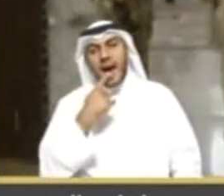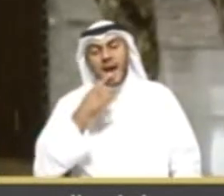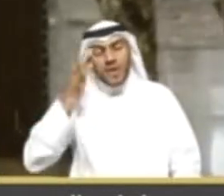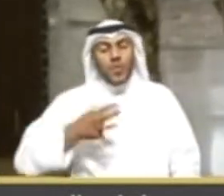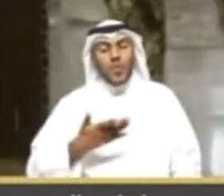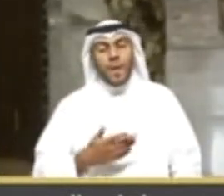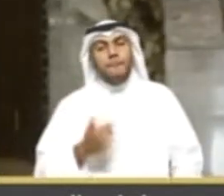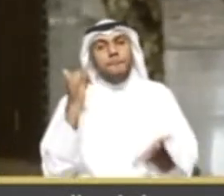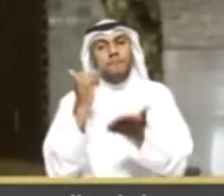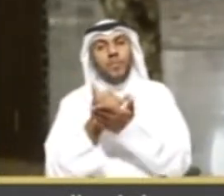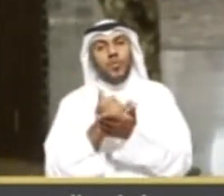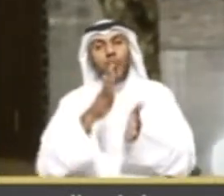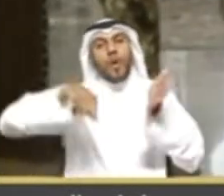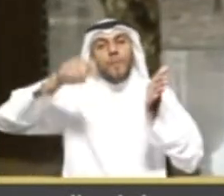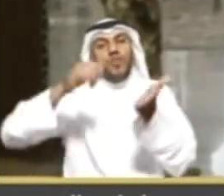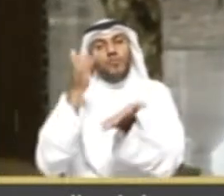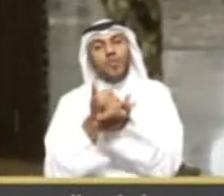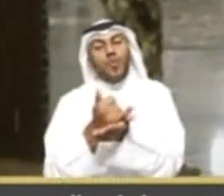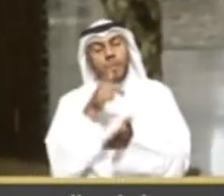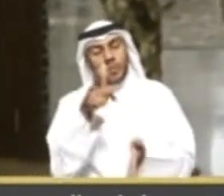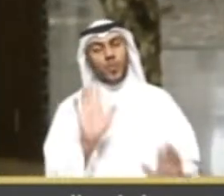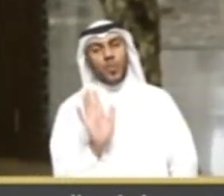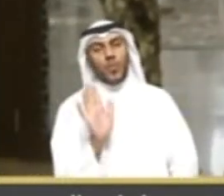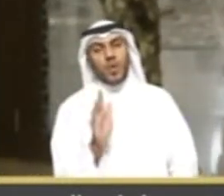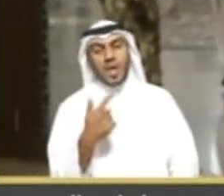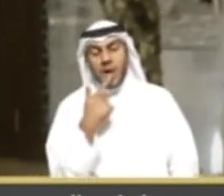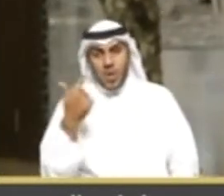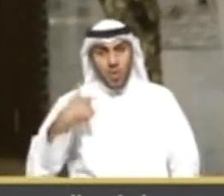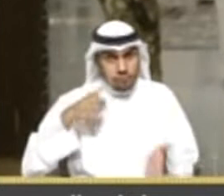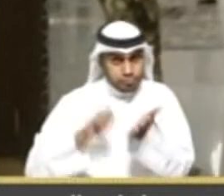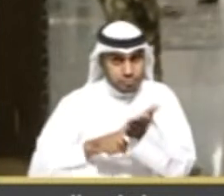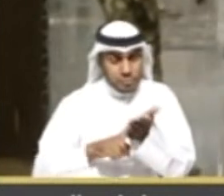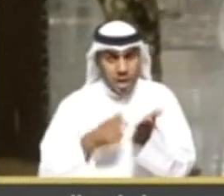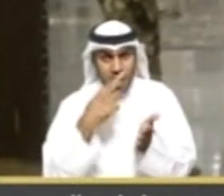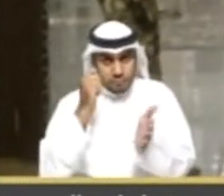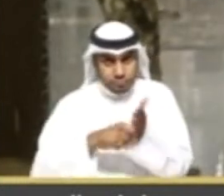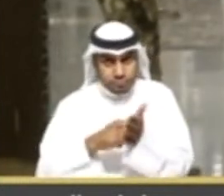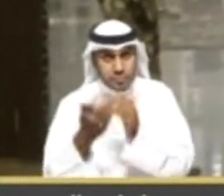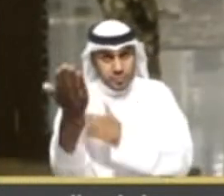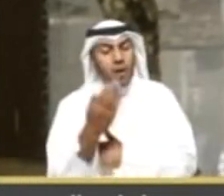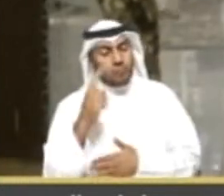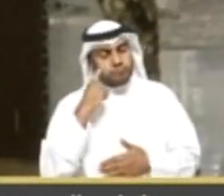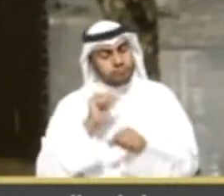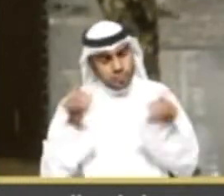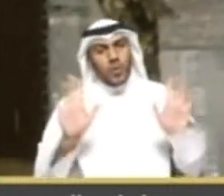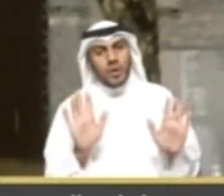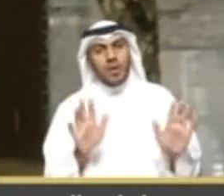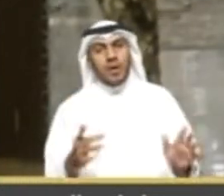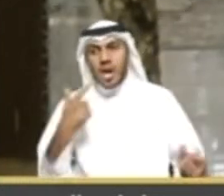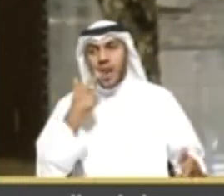المركز الإعلامي لمجلس الأمة، ولكن الاستجواب الحالي هو يتكون من محور واحد ويتكون حول السياسة